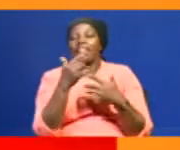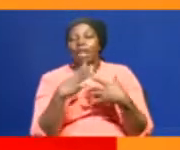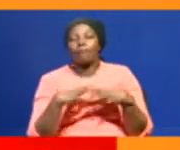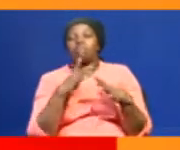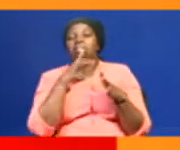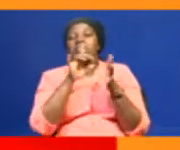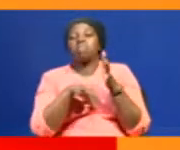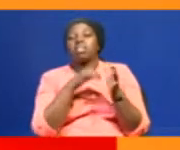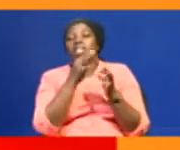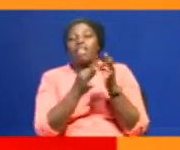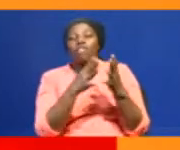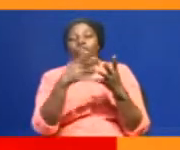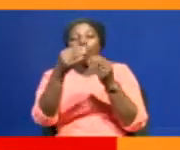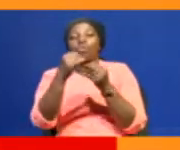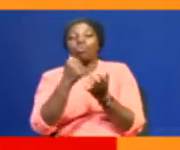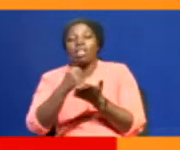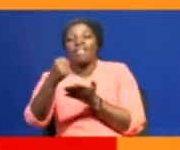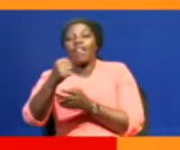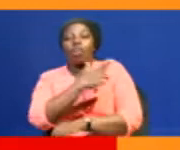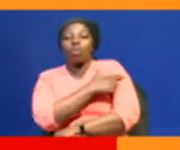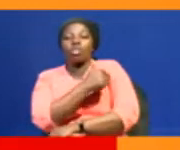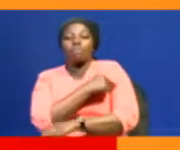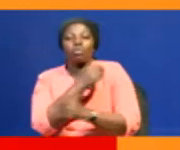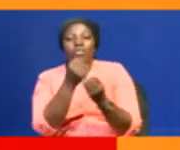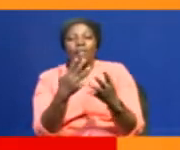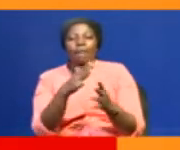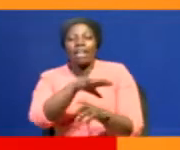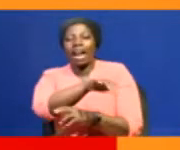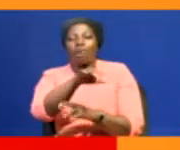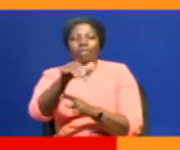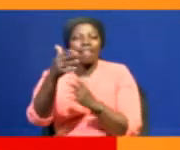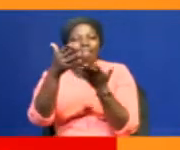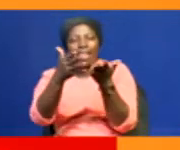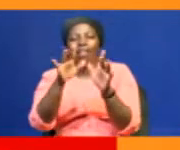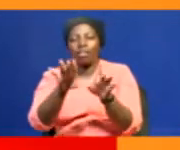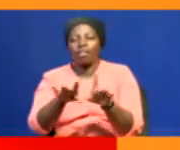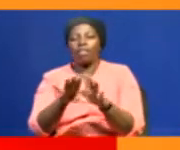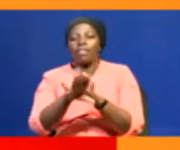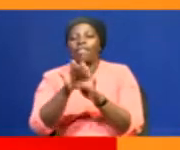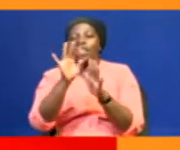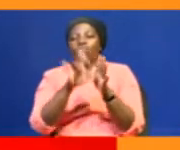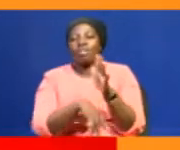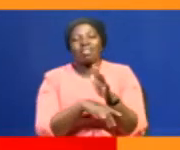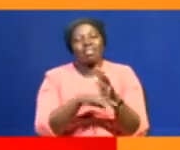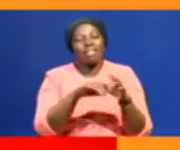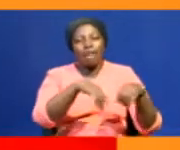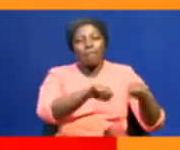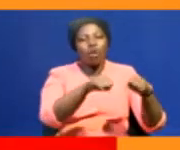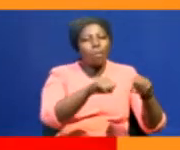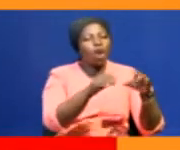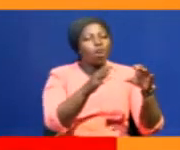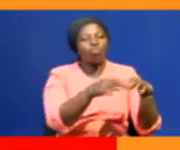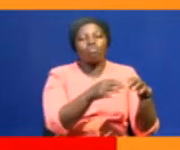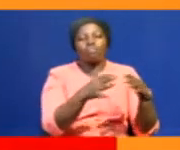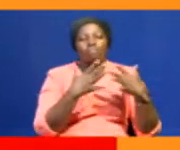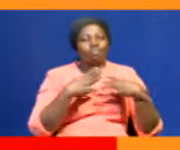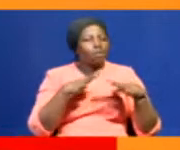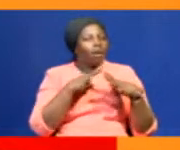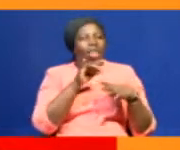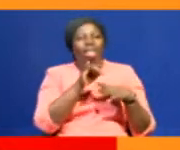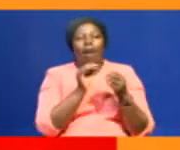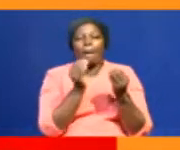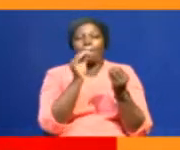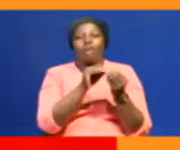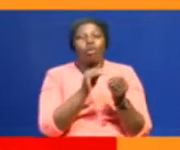katika hospitali za rufaa katika kaunti nyingi tu hospitali utapata kitengo kile cha wana bodaboda kimejaa zaidi. Je, unadhani hii